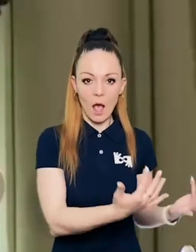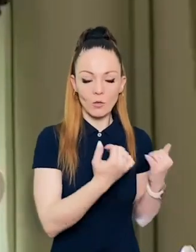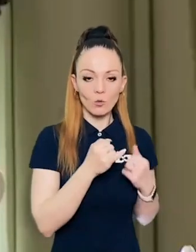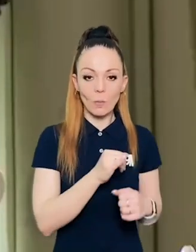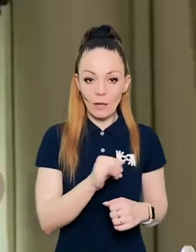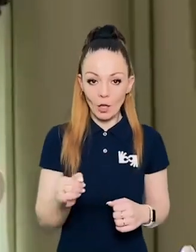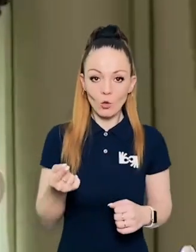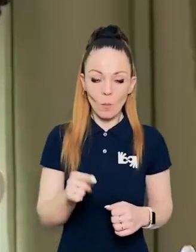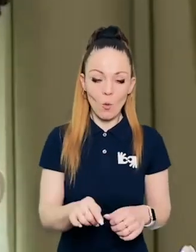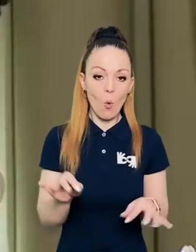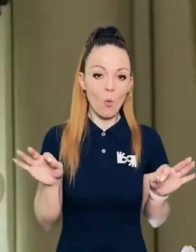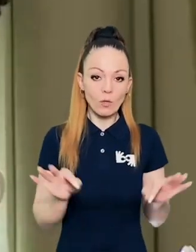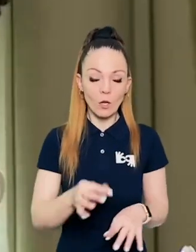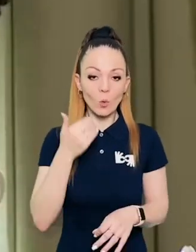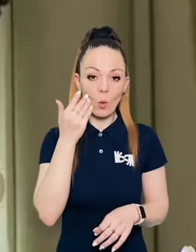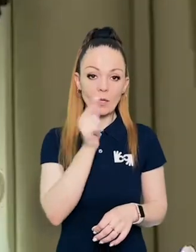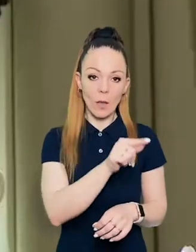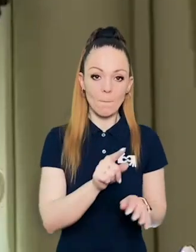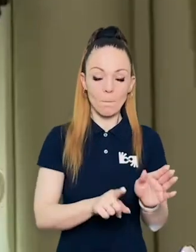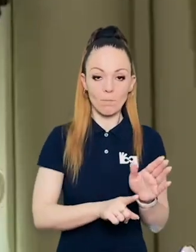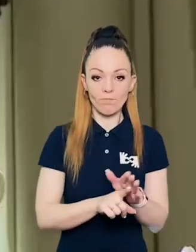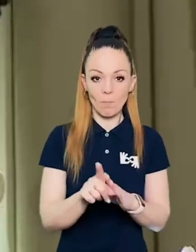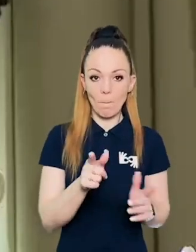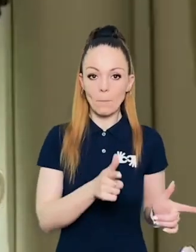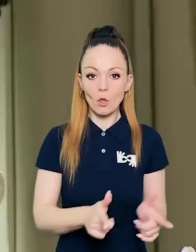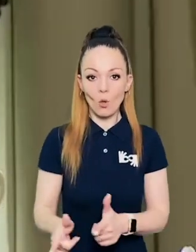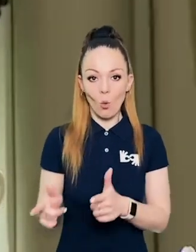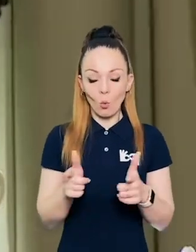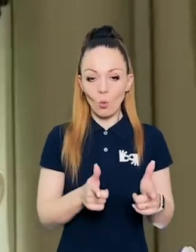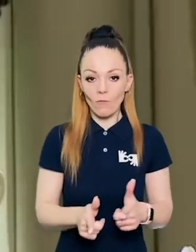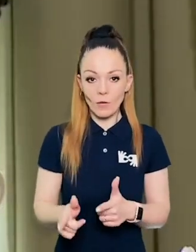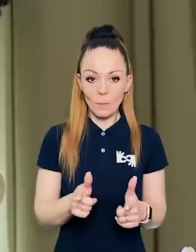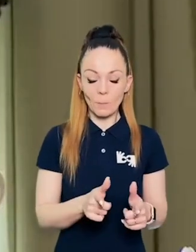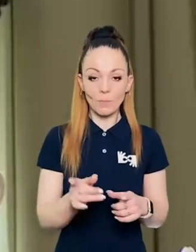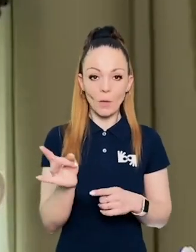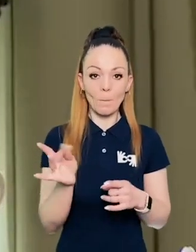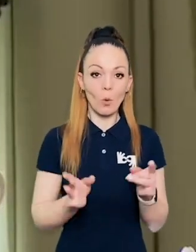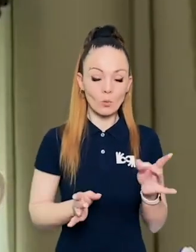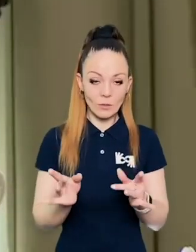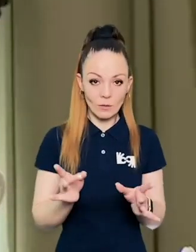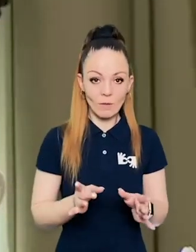ризик наступу, тому одразу, коли там пішла підготовка